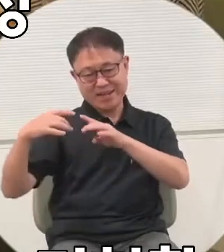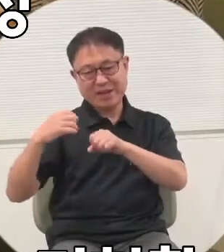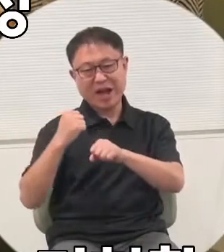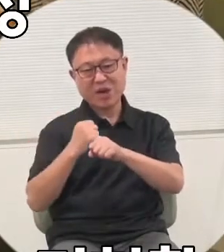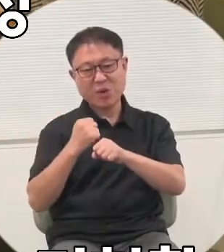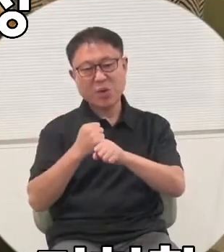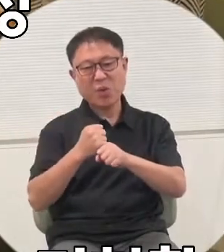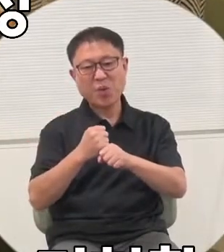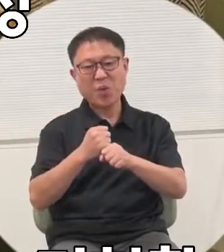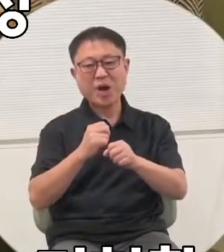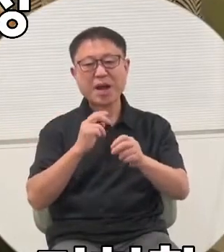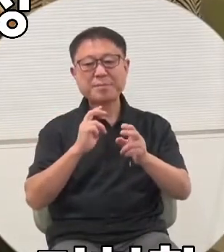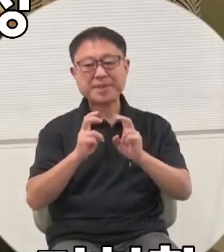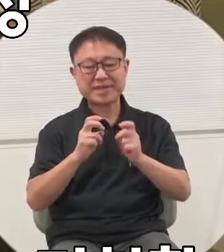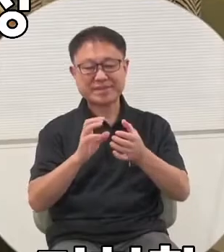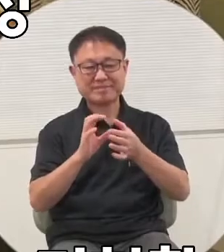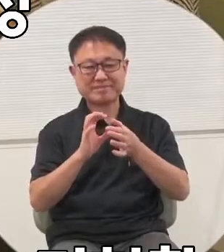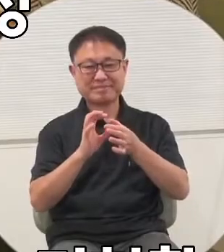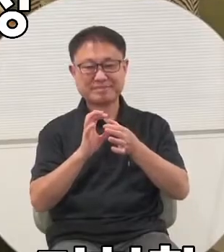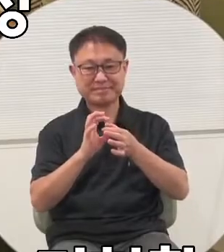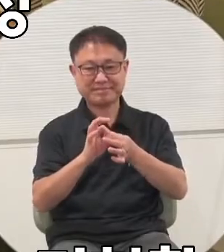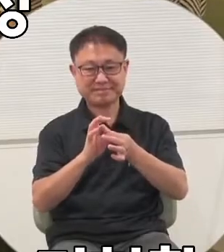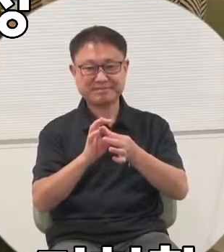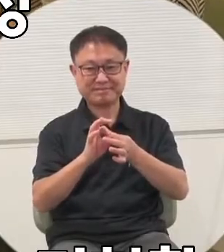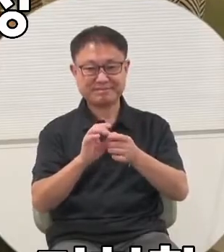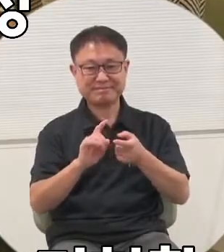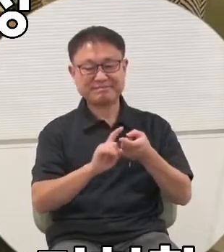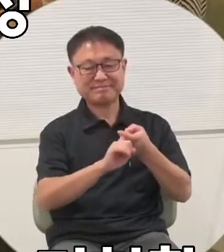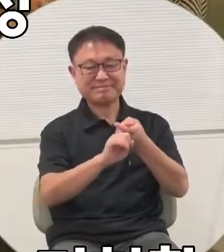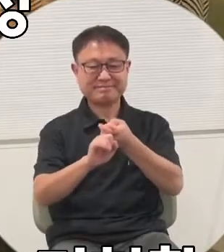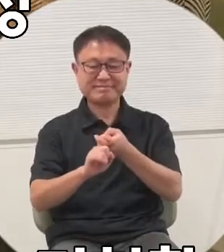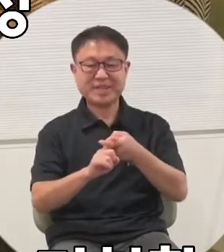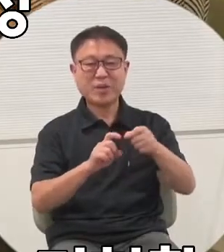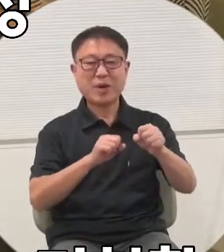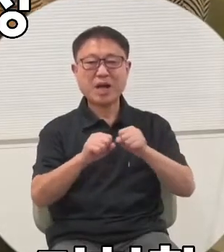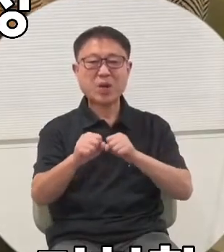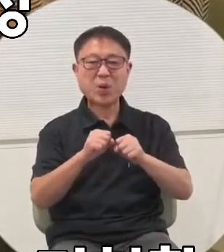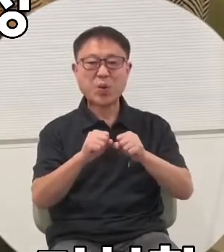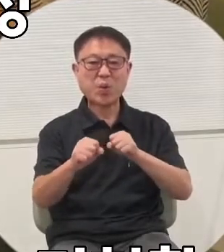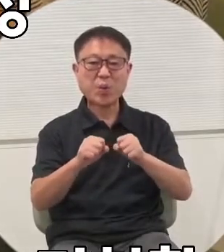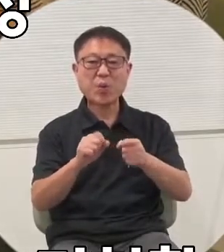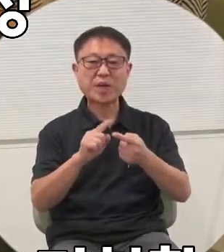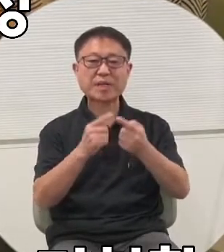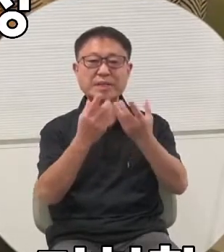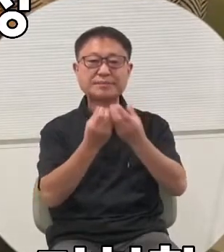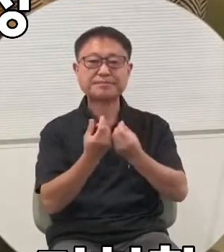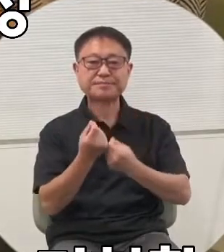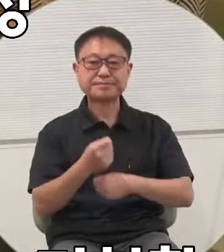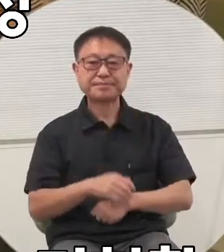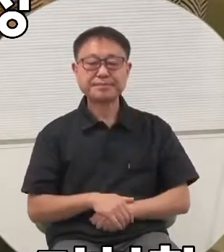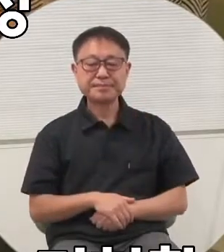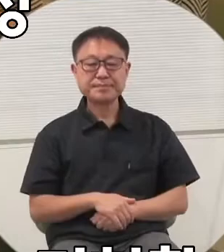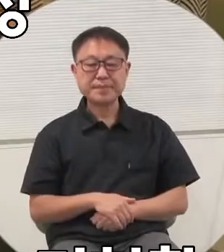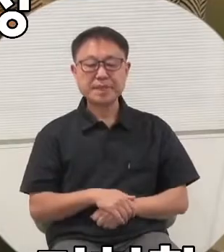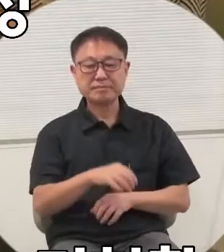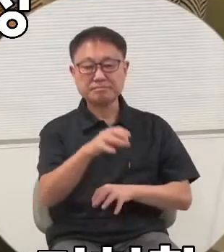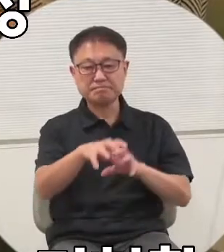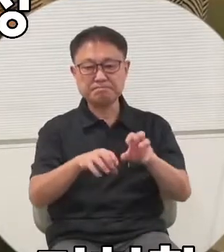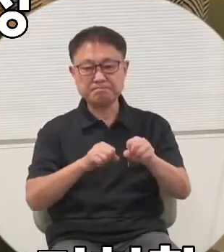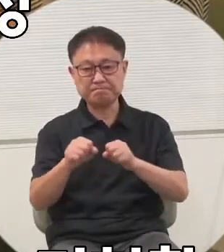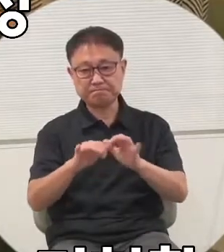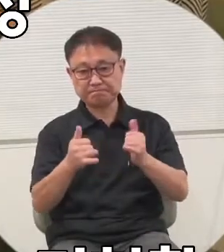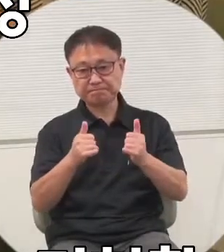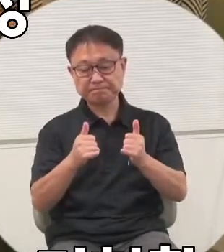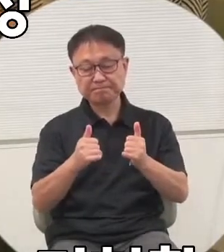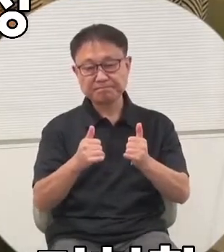미디어로 뭔가 계속 연대 활동을 하게 된 한 해였고요. 또 사실은 마을